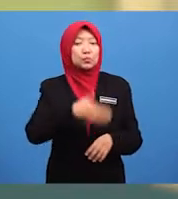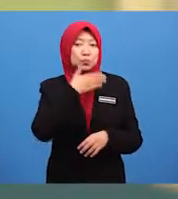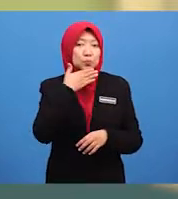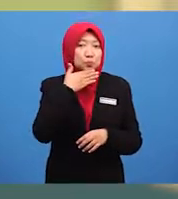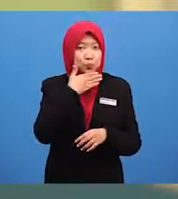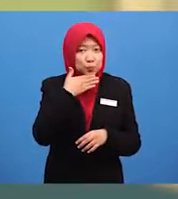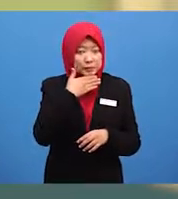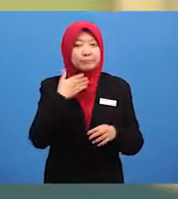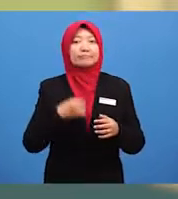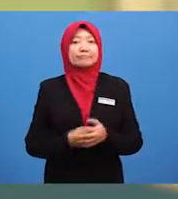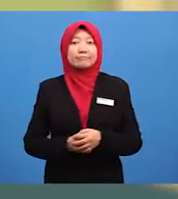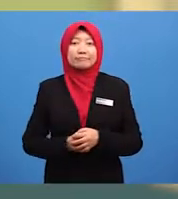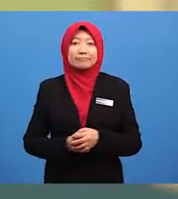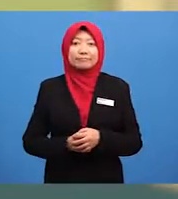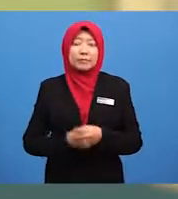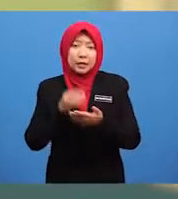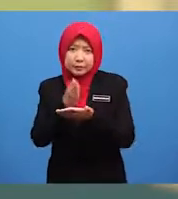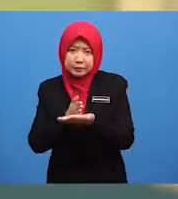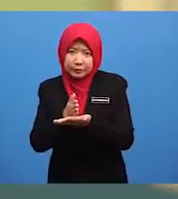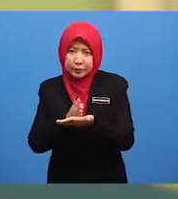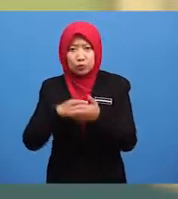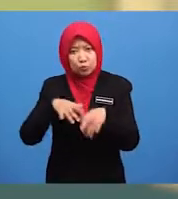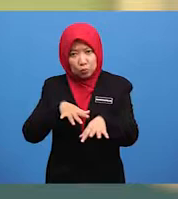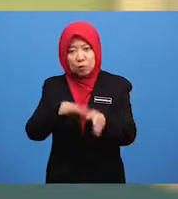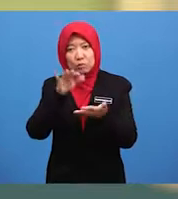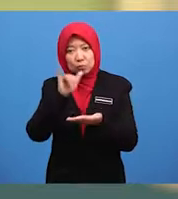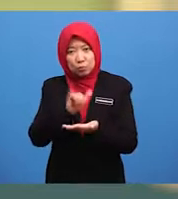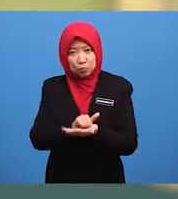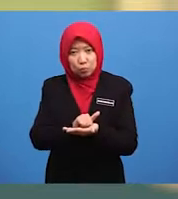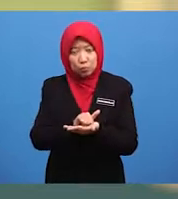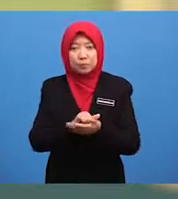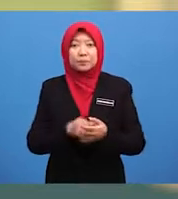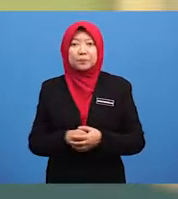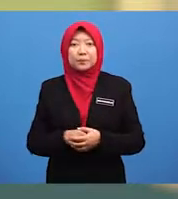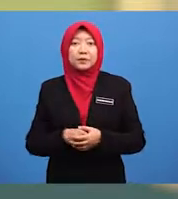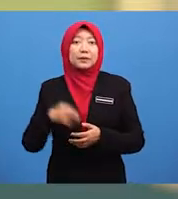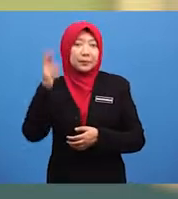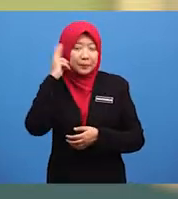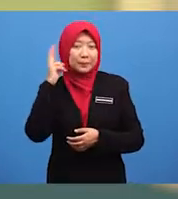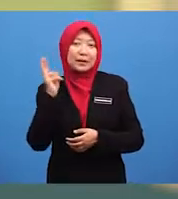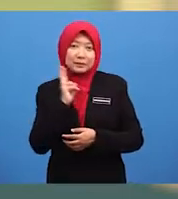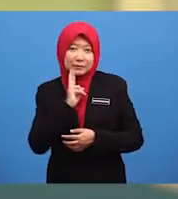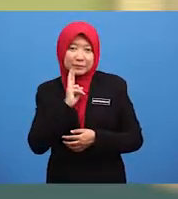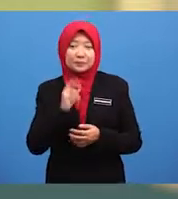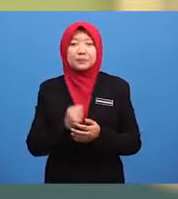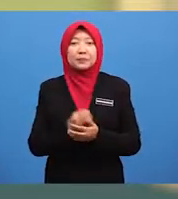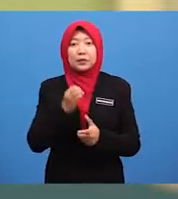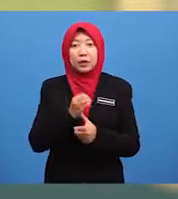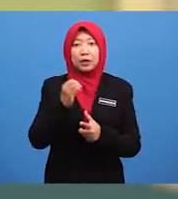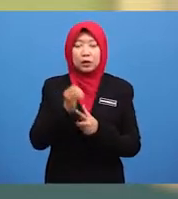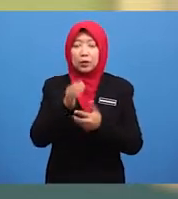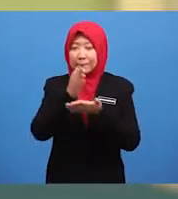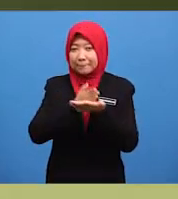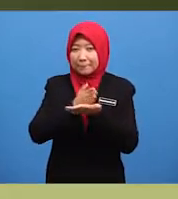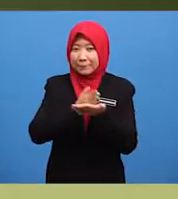muda. Tengah sungai pula merujuk peringkat remaja atau golongan